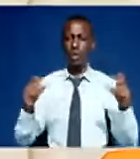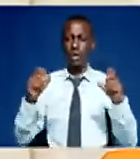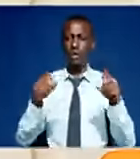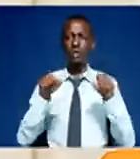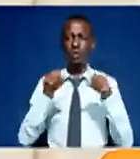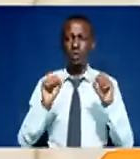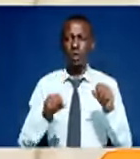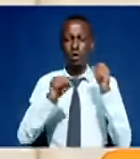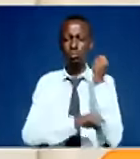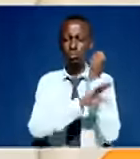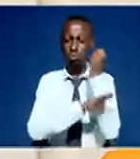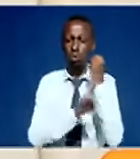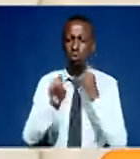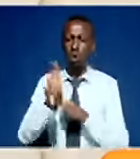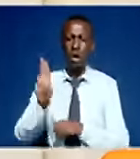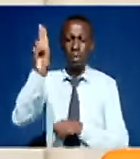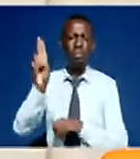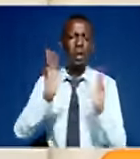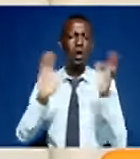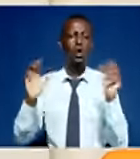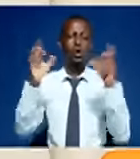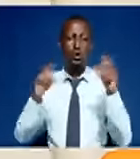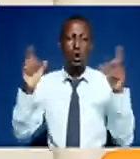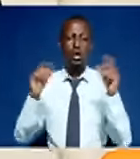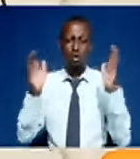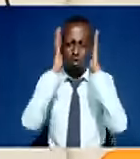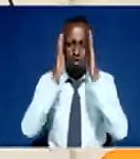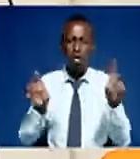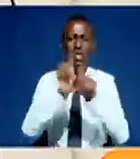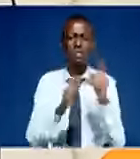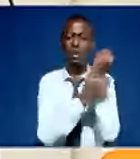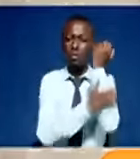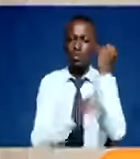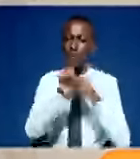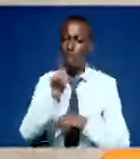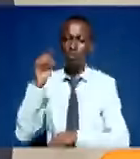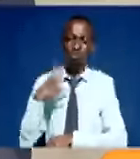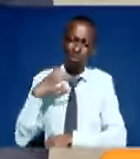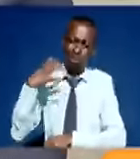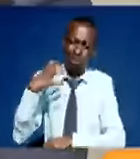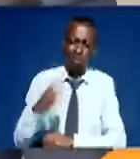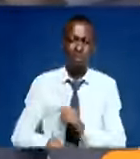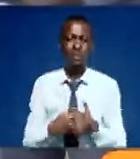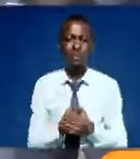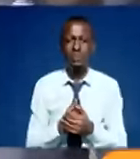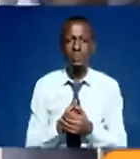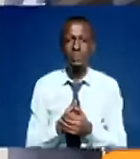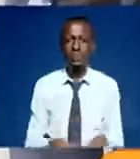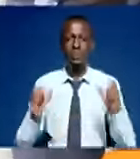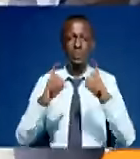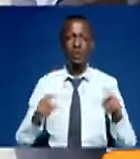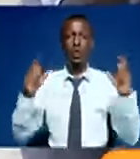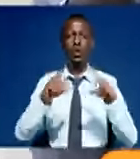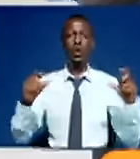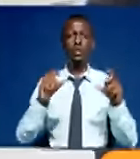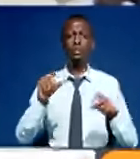up slogan zenye inasemwa. Kutoka masikini tukiinuliwa tufike mahali juu. Tunataka mtakapokuwa mnatuambia